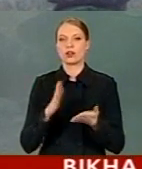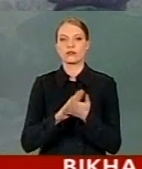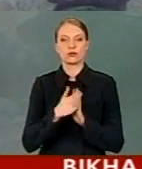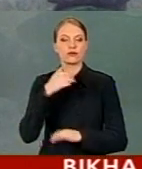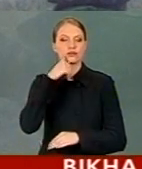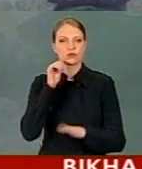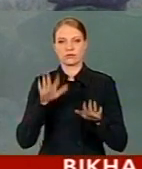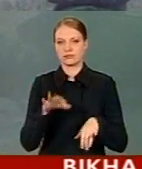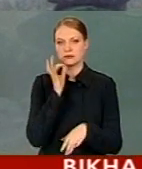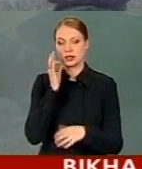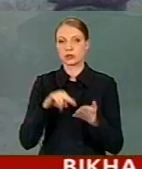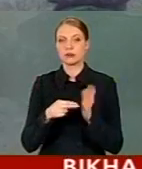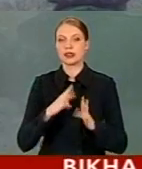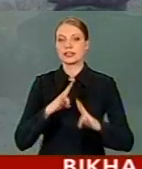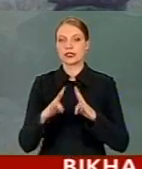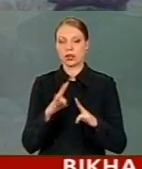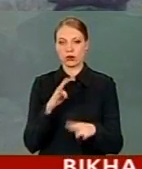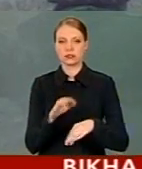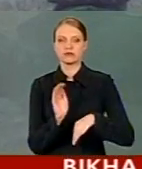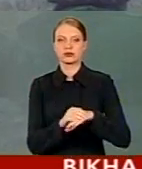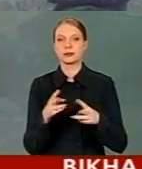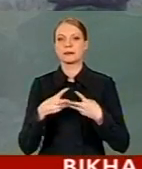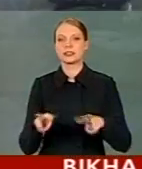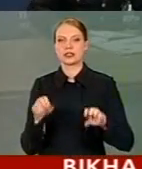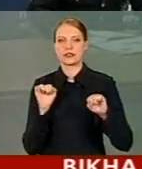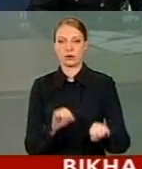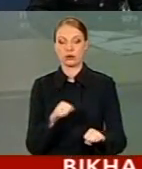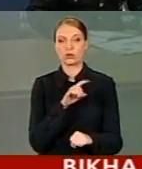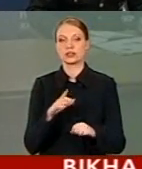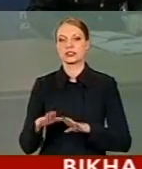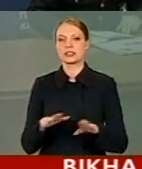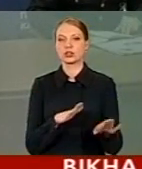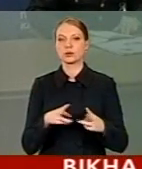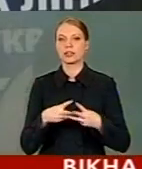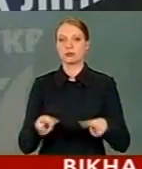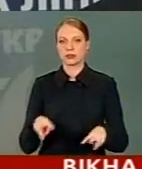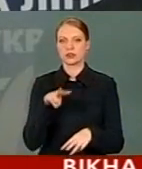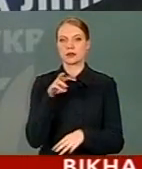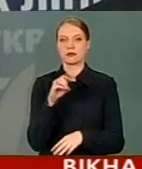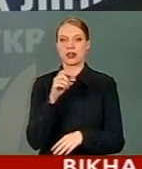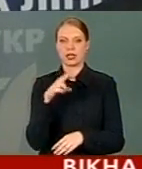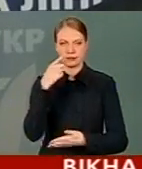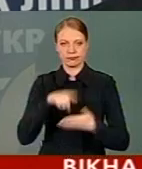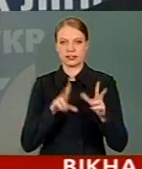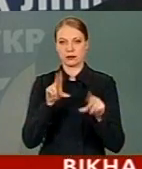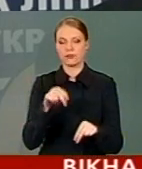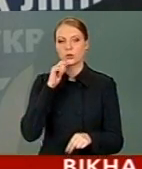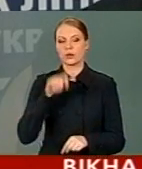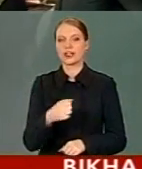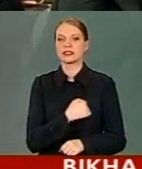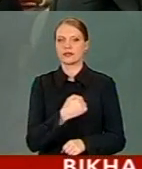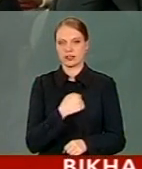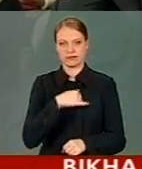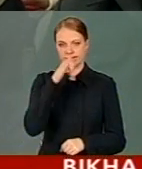вчора в Мінську. Плани терористів викрило Міністерство оборони. Заступник міністра Петро Мехет запевняє, українські військовики